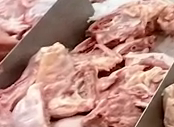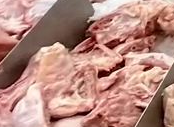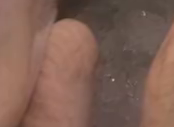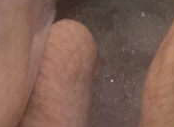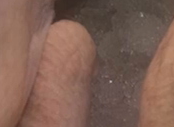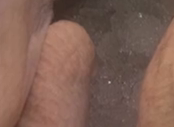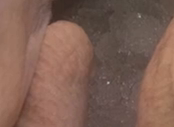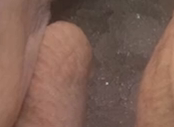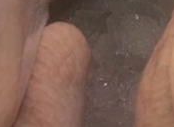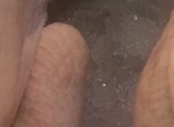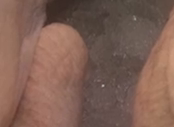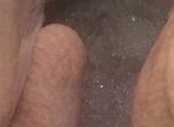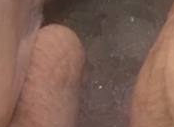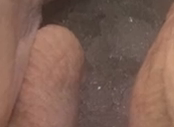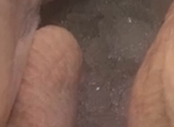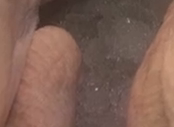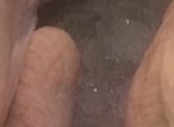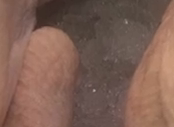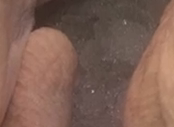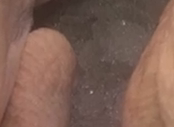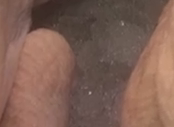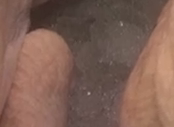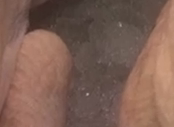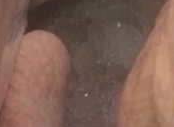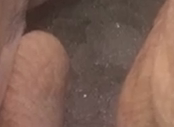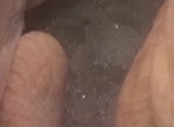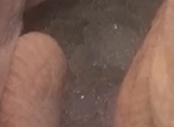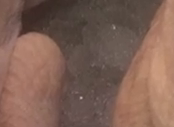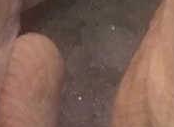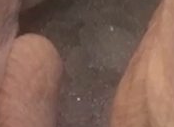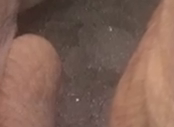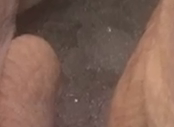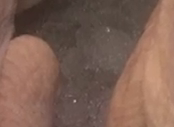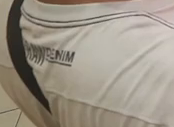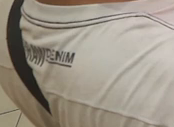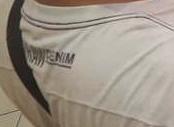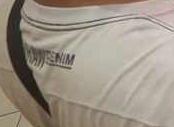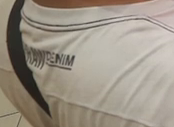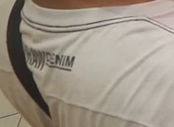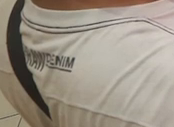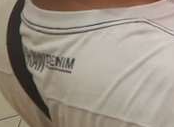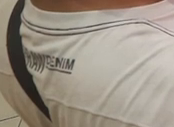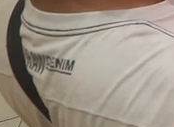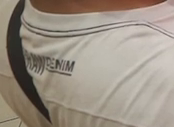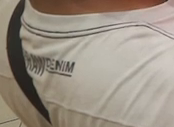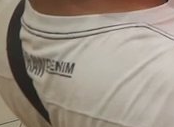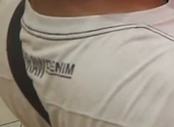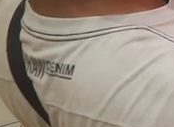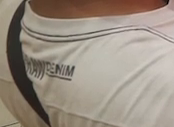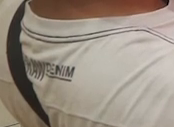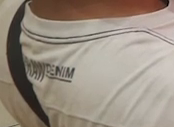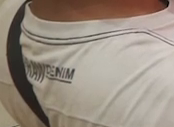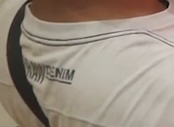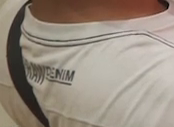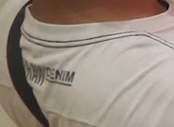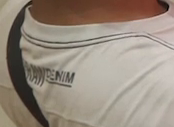oleh penternak dalam negara kita, barulah ada win-win situation antara penternak dengan pengguna. Terima kasih.